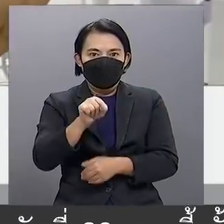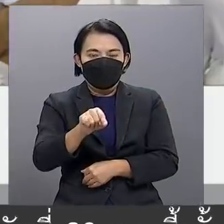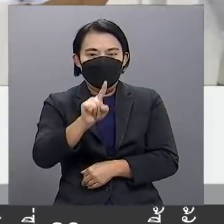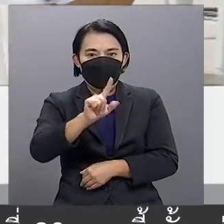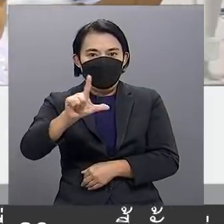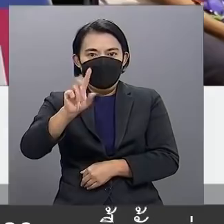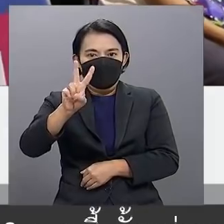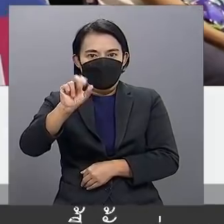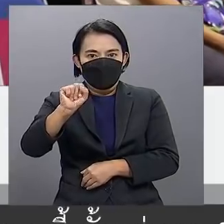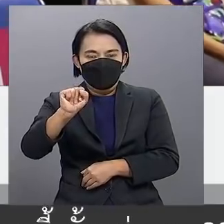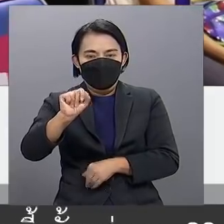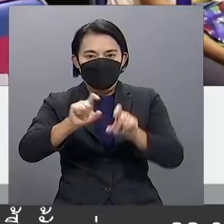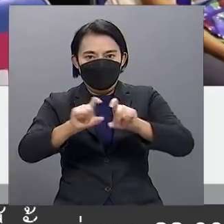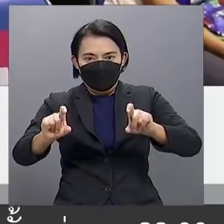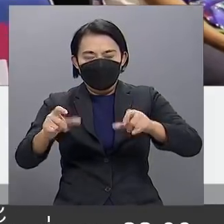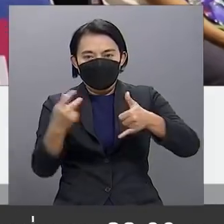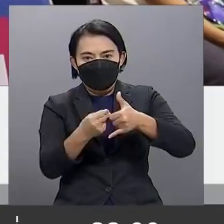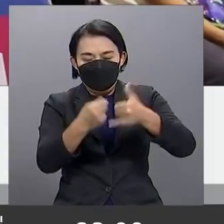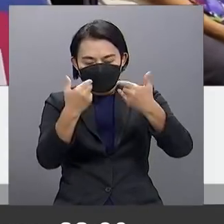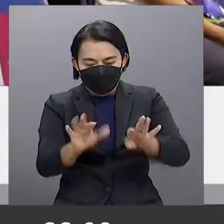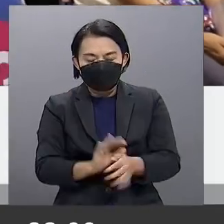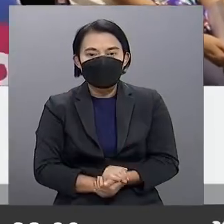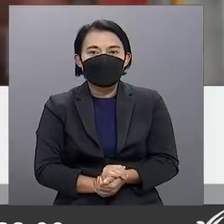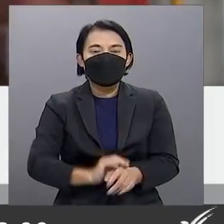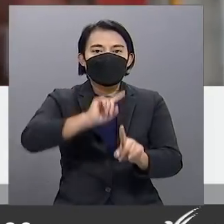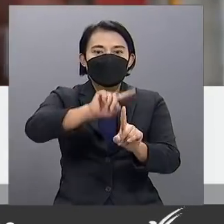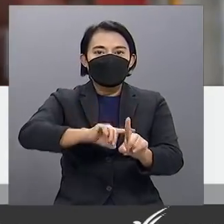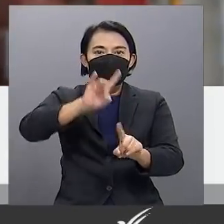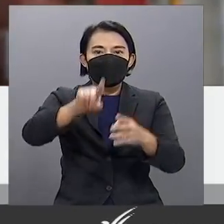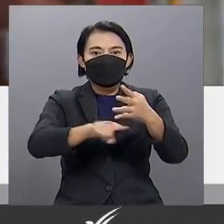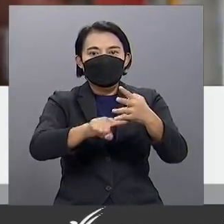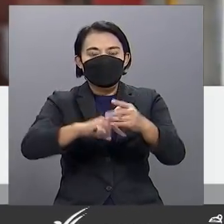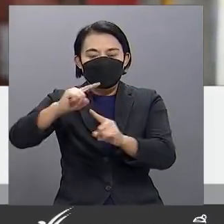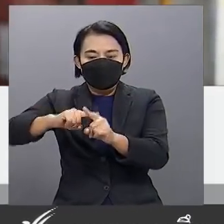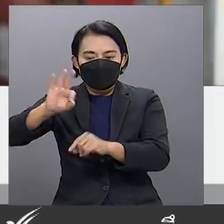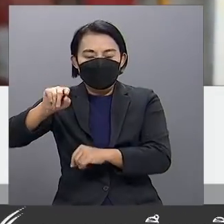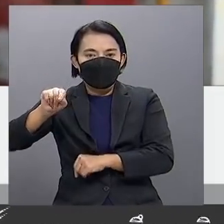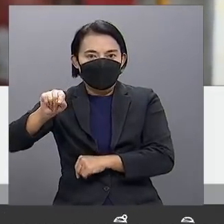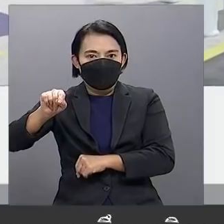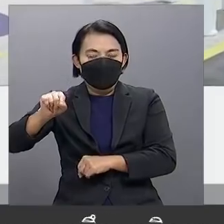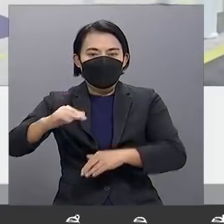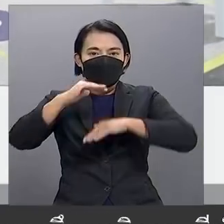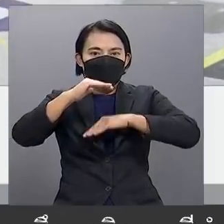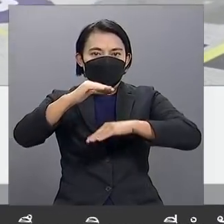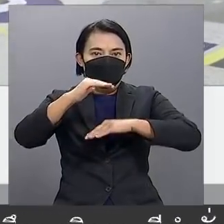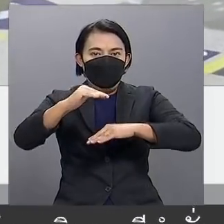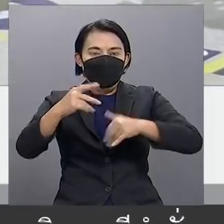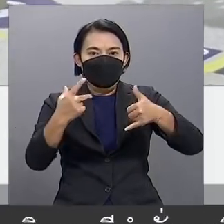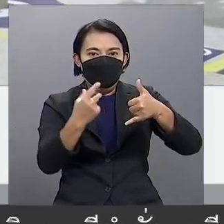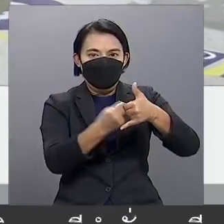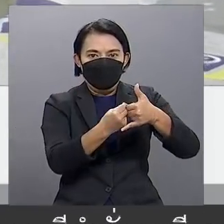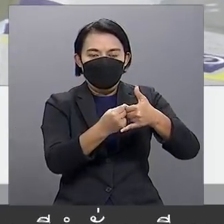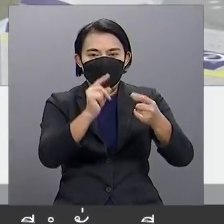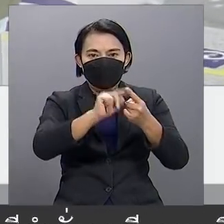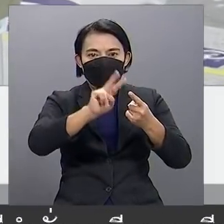000 โดสค่ะในปลายเดือนสงหาคมถงกนยายนนี้ จะมีกำหนดที่จะฉีดวัคซีนเข็มที่ 2